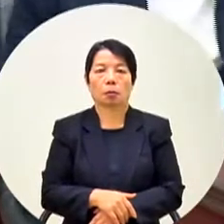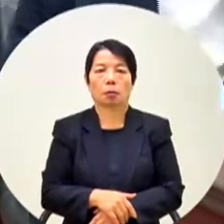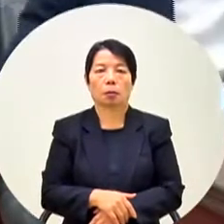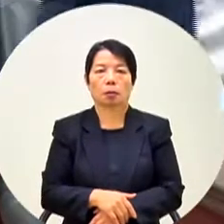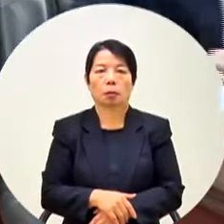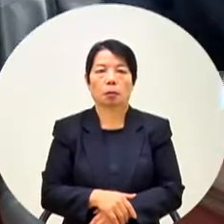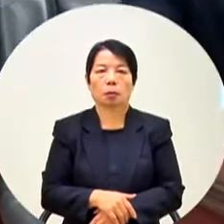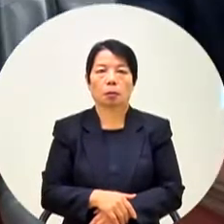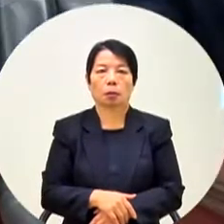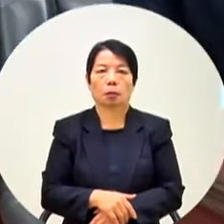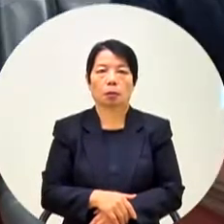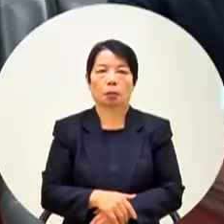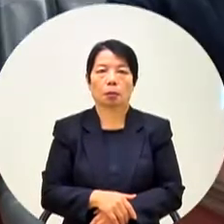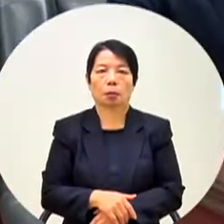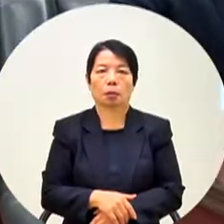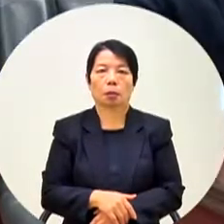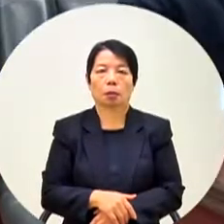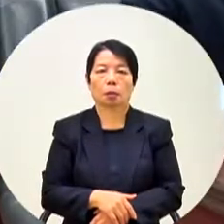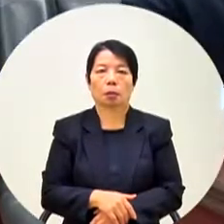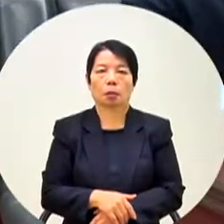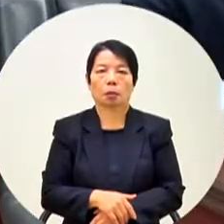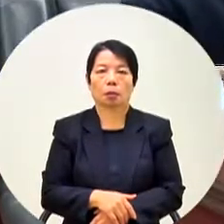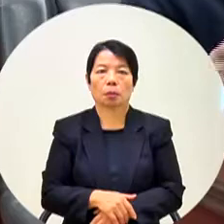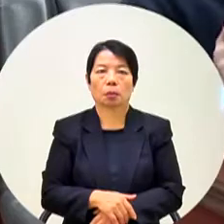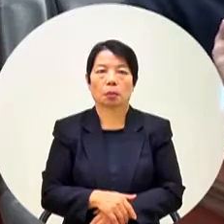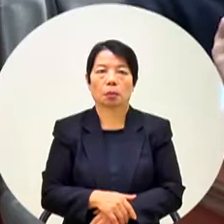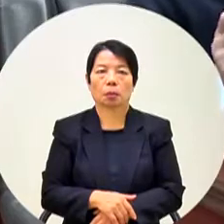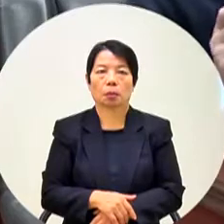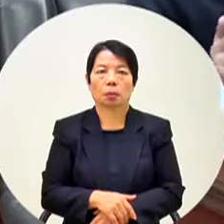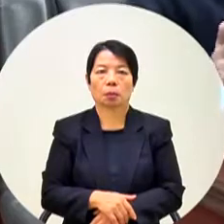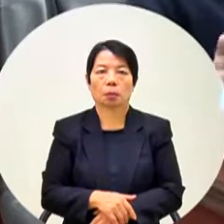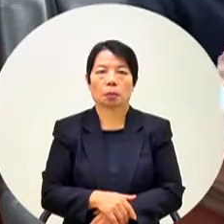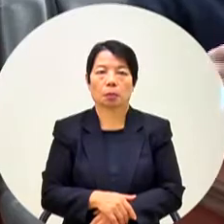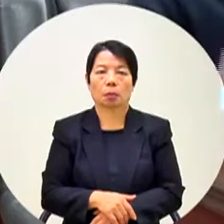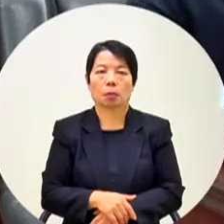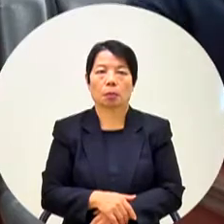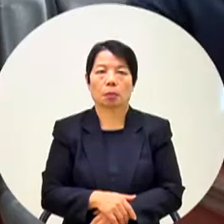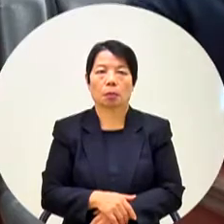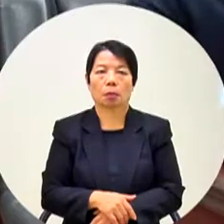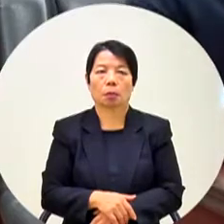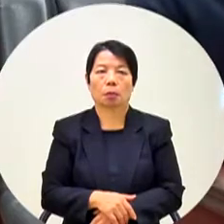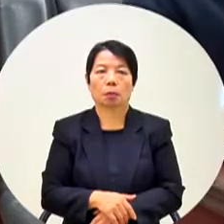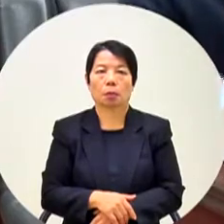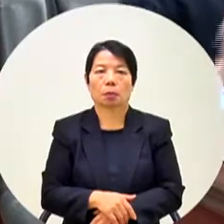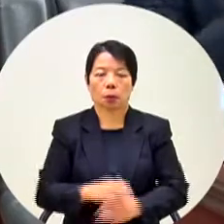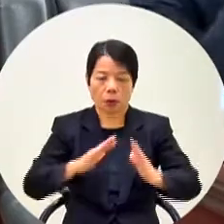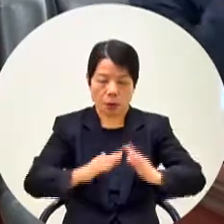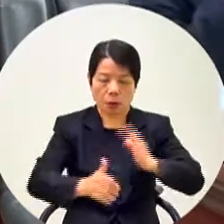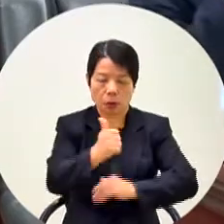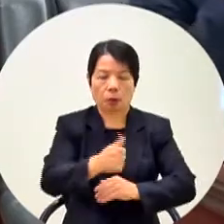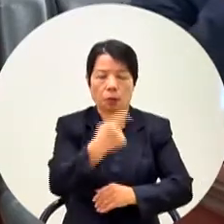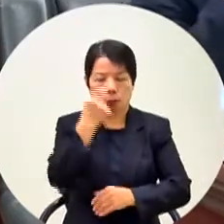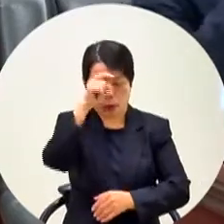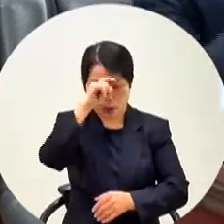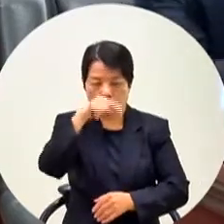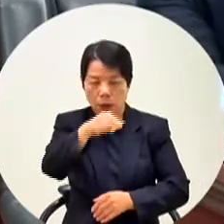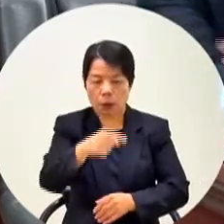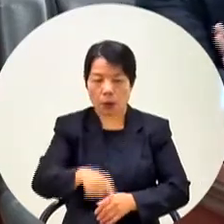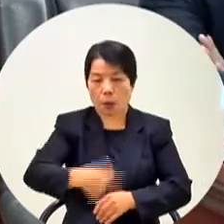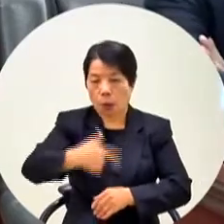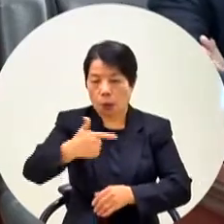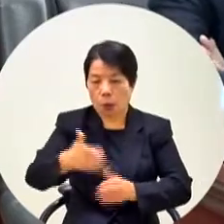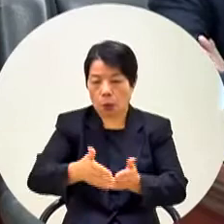咱这个市长者吼、哦，这个我希望你会当赶紧来推动，